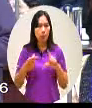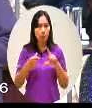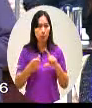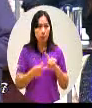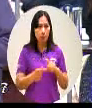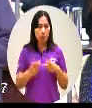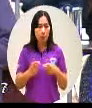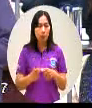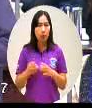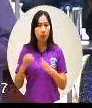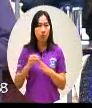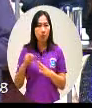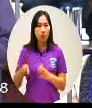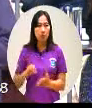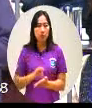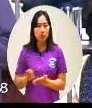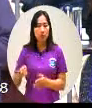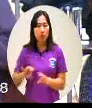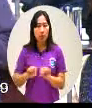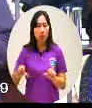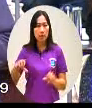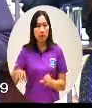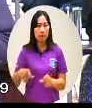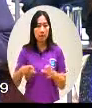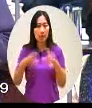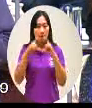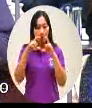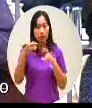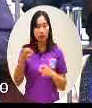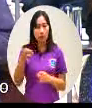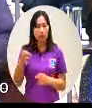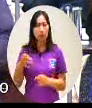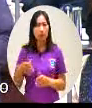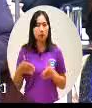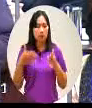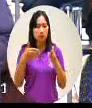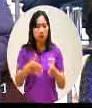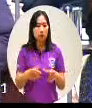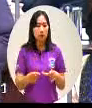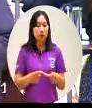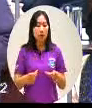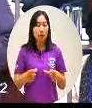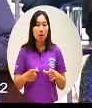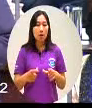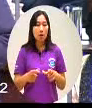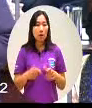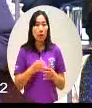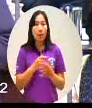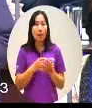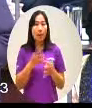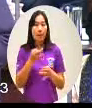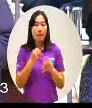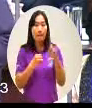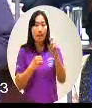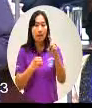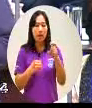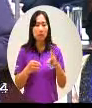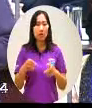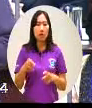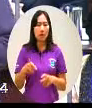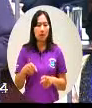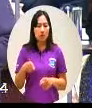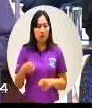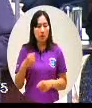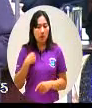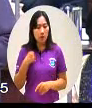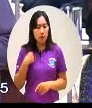地方的回馈金，对于整个临横11号公园，我知影问题伫倒位，啊，我嘛知